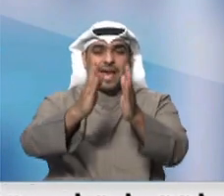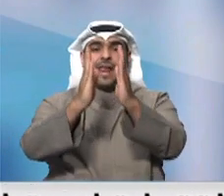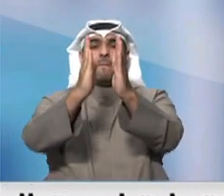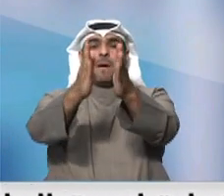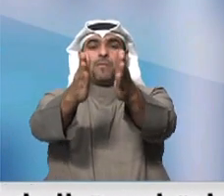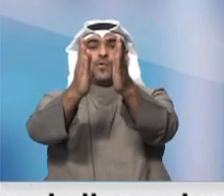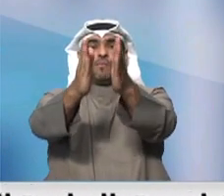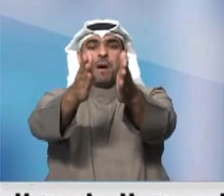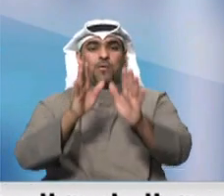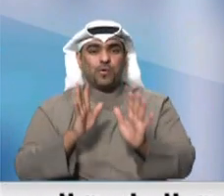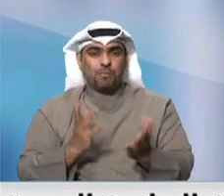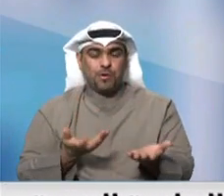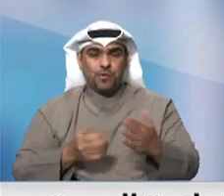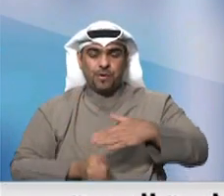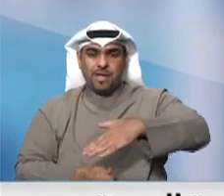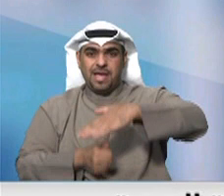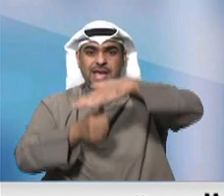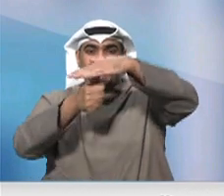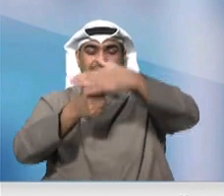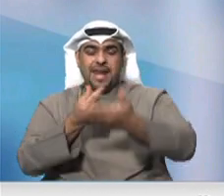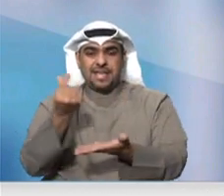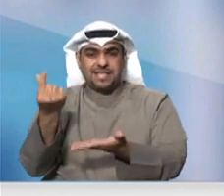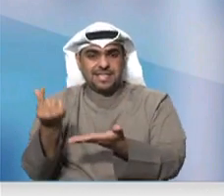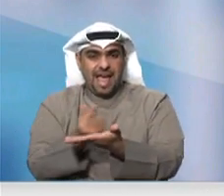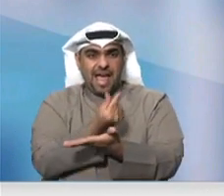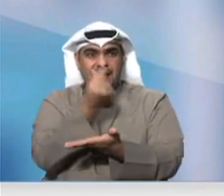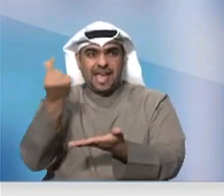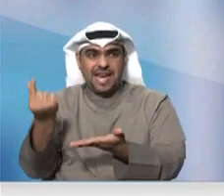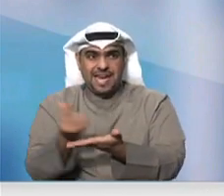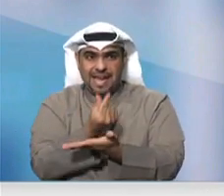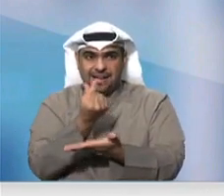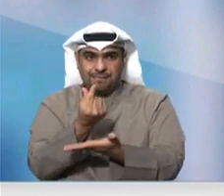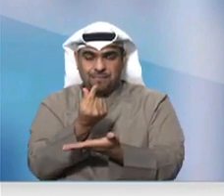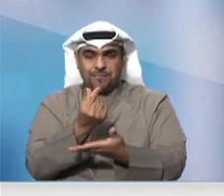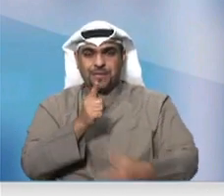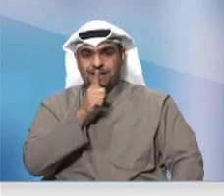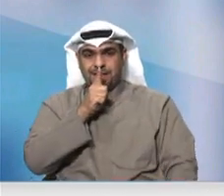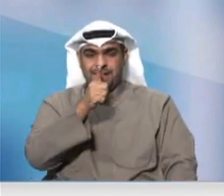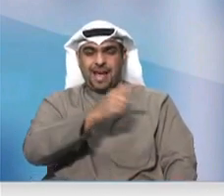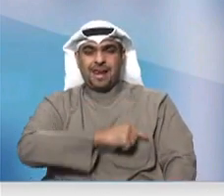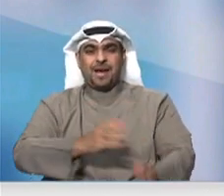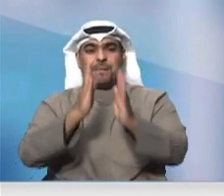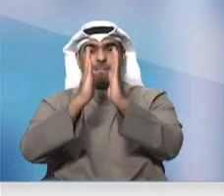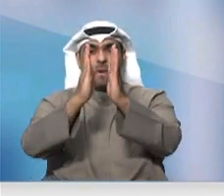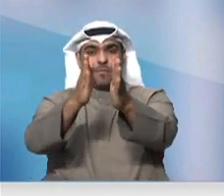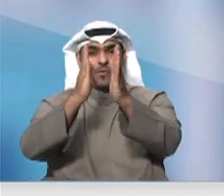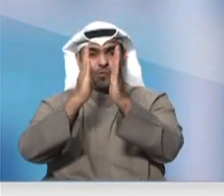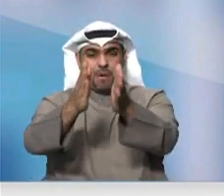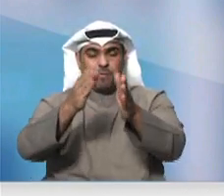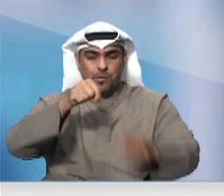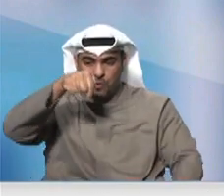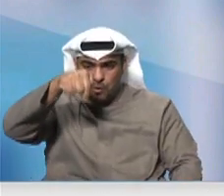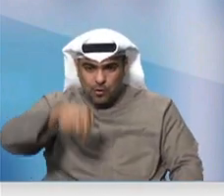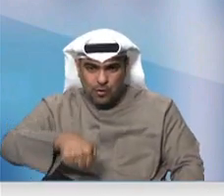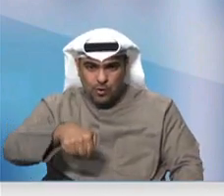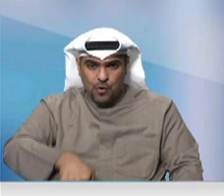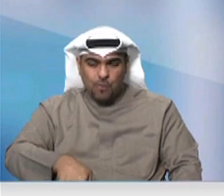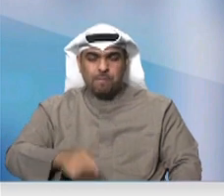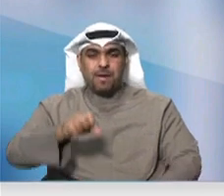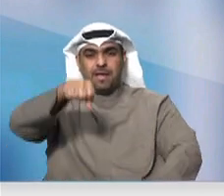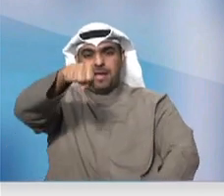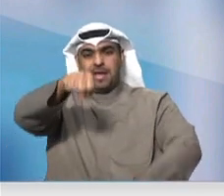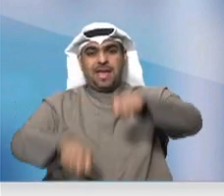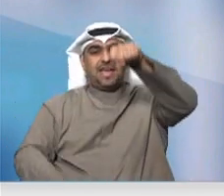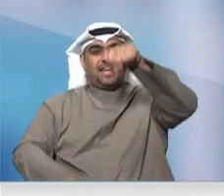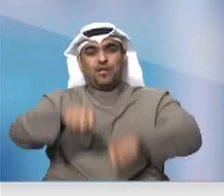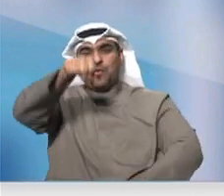فخامه الرئيس نانا ادو دانكو اكوفو ادو رئيس جمهوريه غانا الصديقه عبر فيها سموه حفظه الله